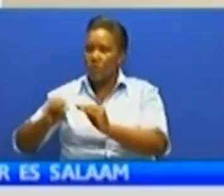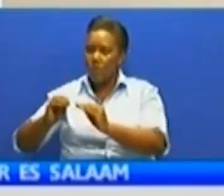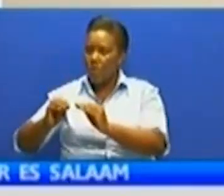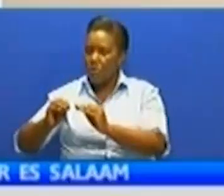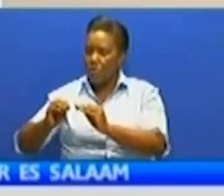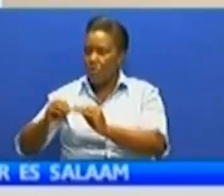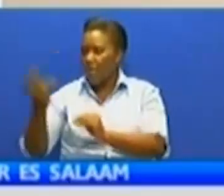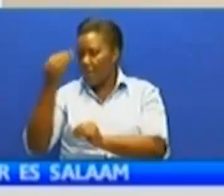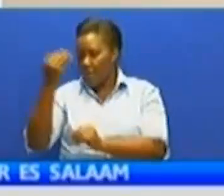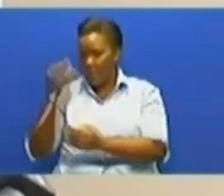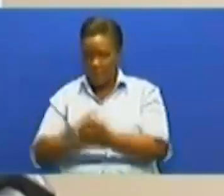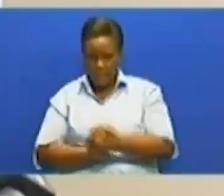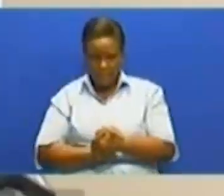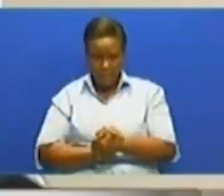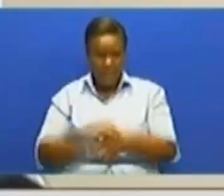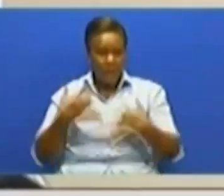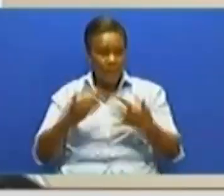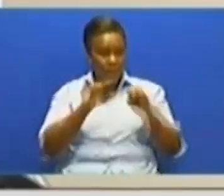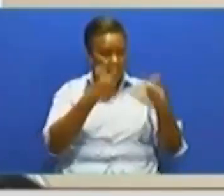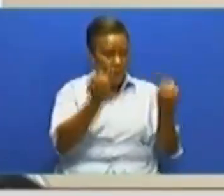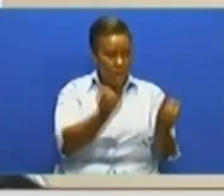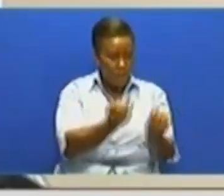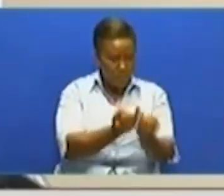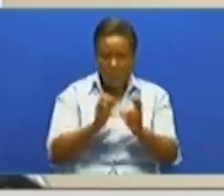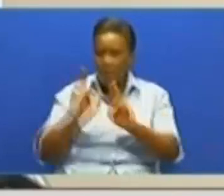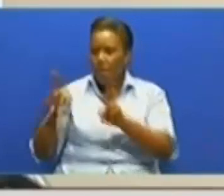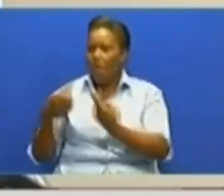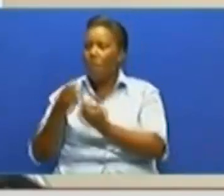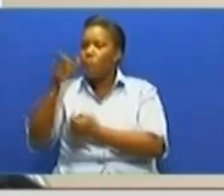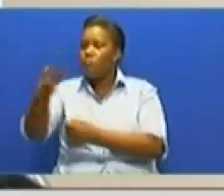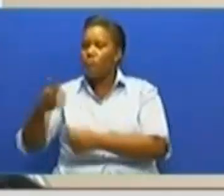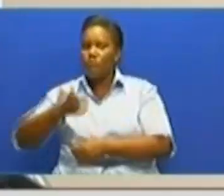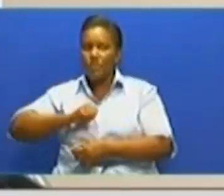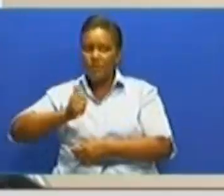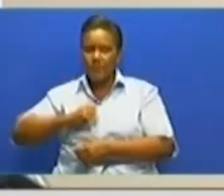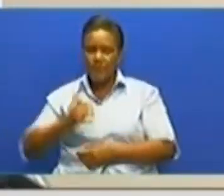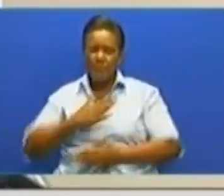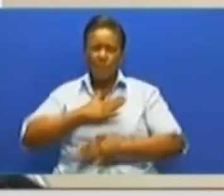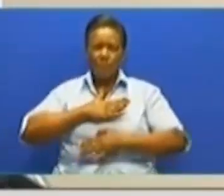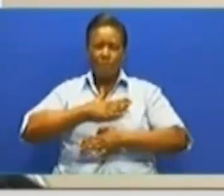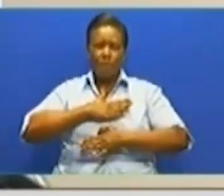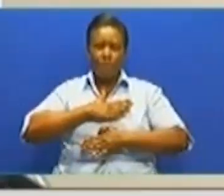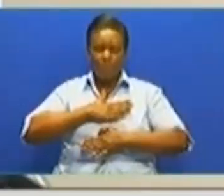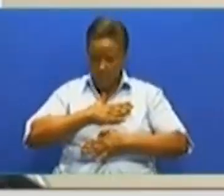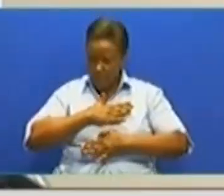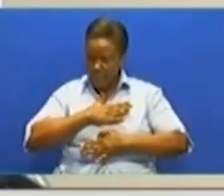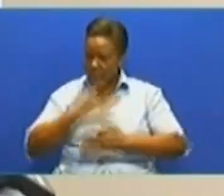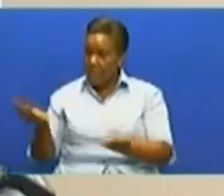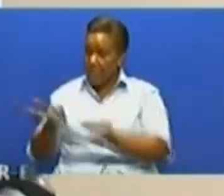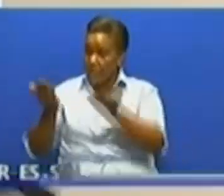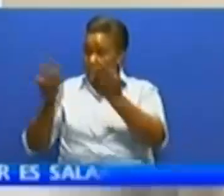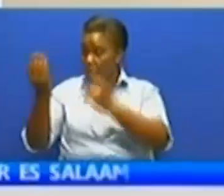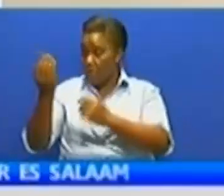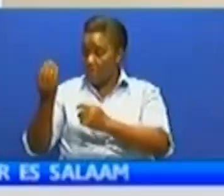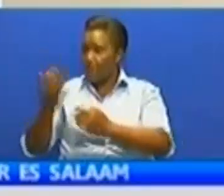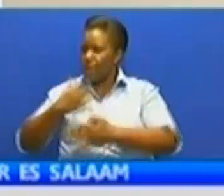basi, taasisi au mtu binafsi yoyote mwenye mapenzi mema na maendeleo ya elimu nchini